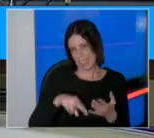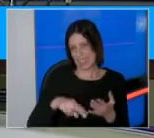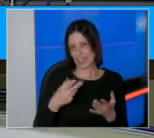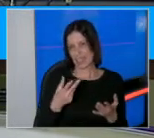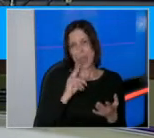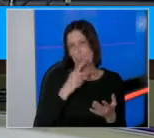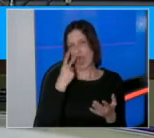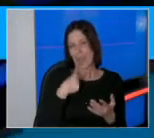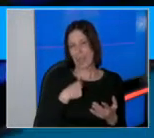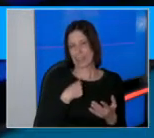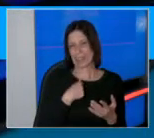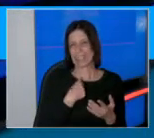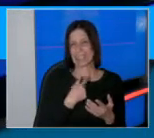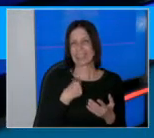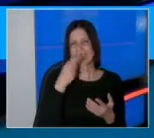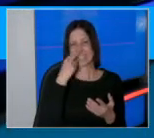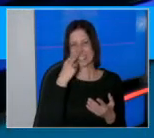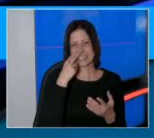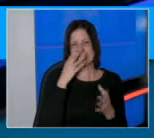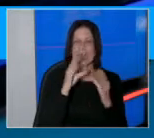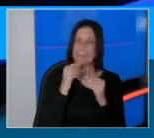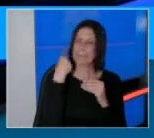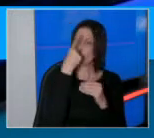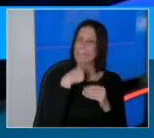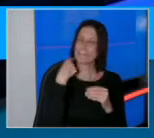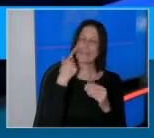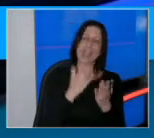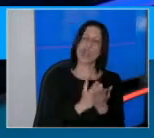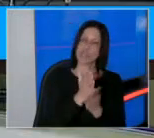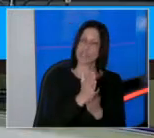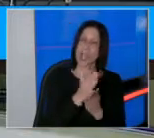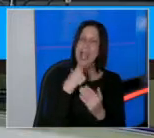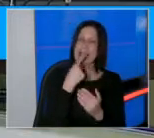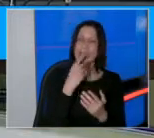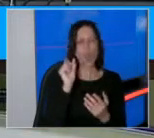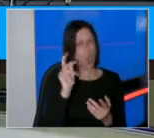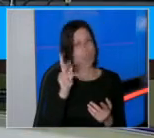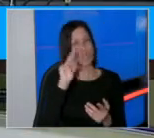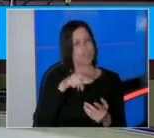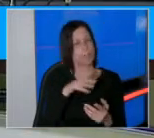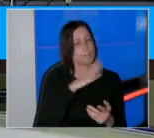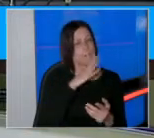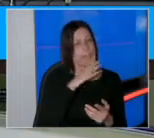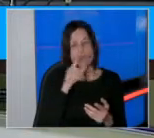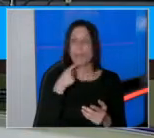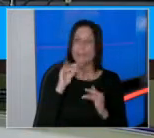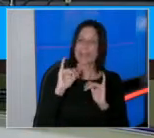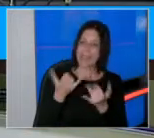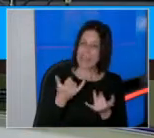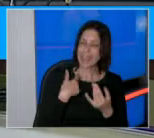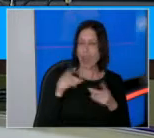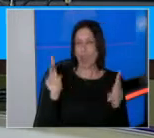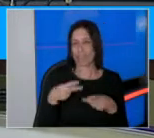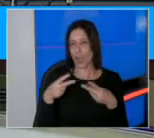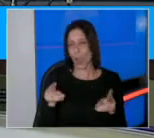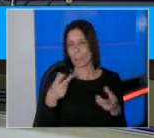לא ראו אותי, אבל ניסיתי עם הרשת פנים כזאת ישרה, להגיד, אוקיי, יש פה בעיה, אבל אז הם אומרים, כן, אבל אנחנו לא